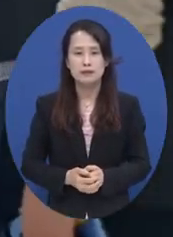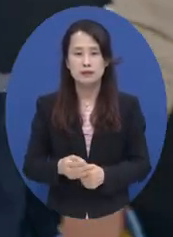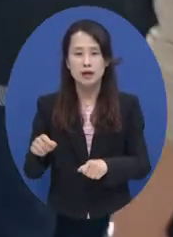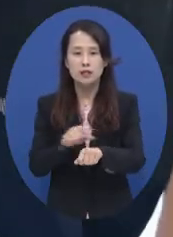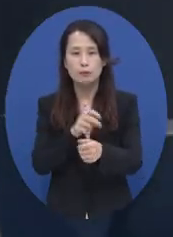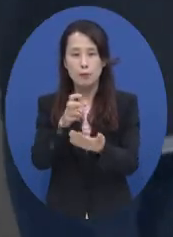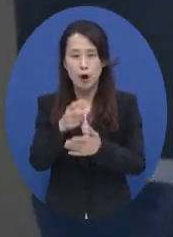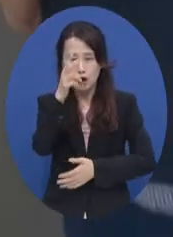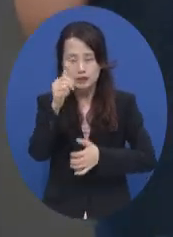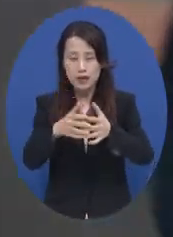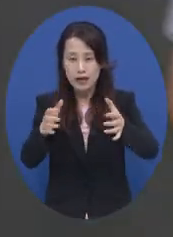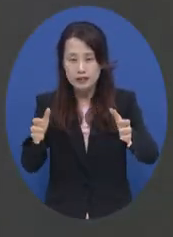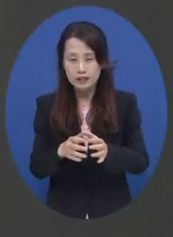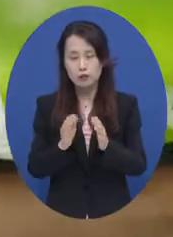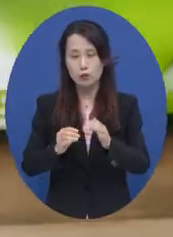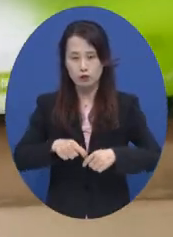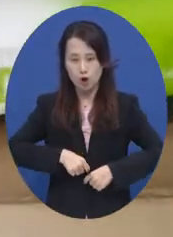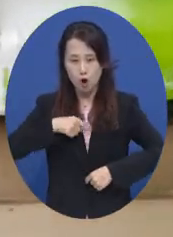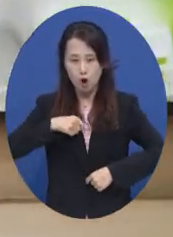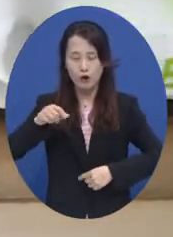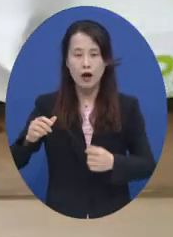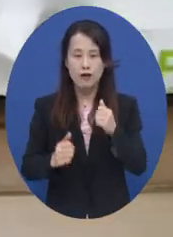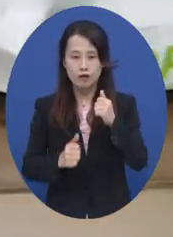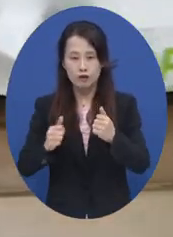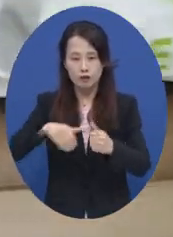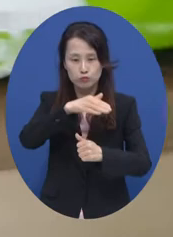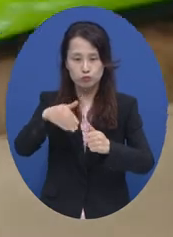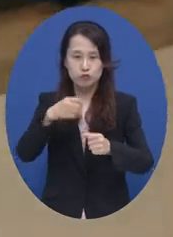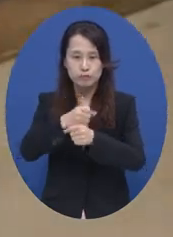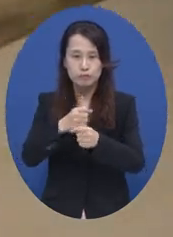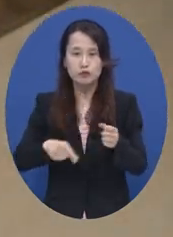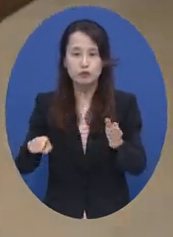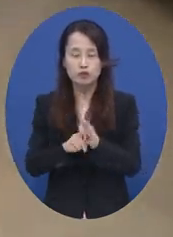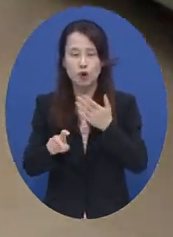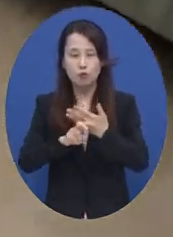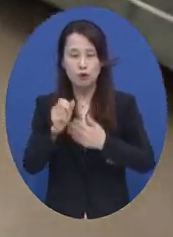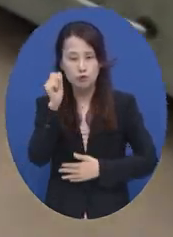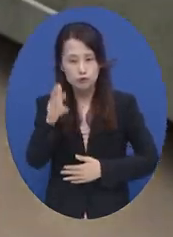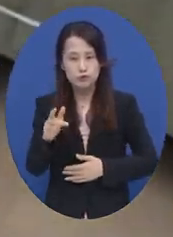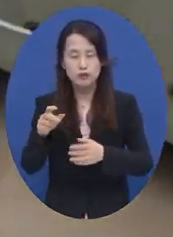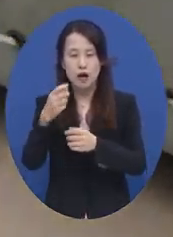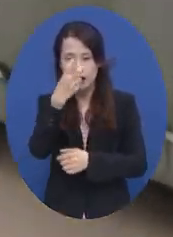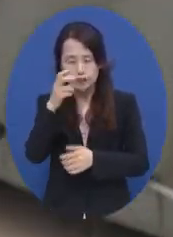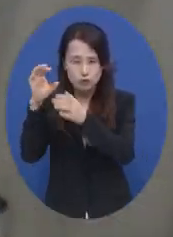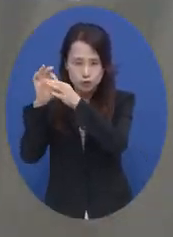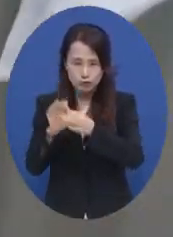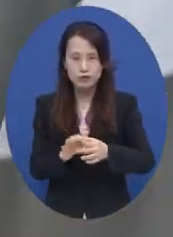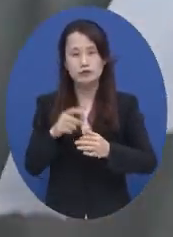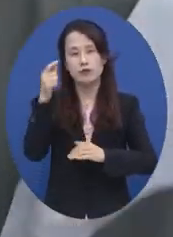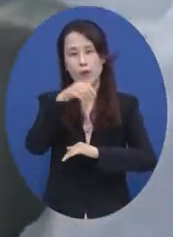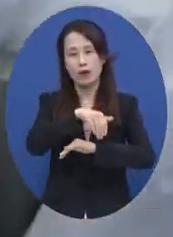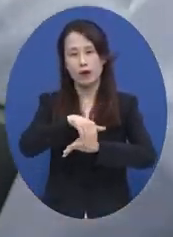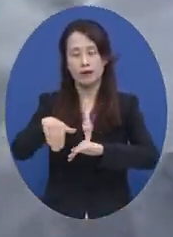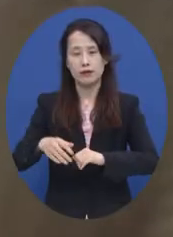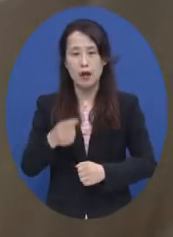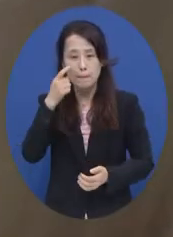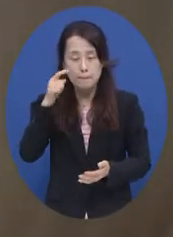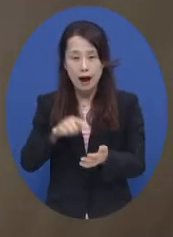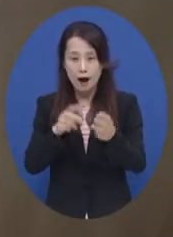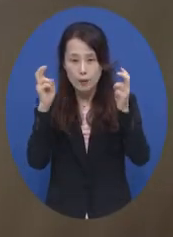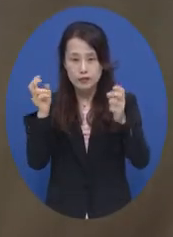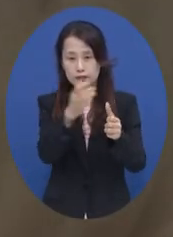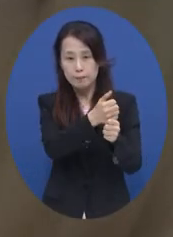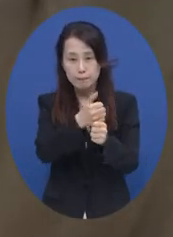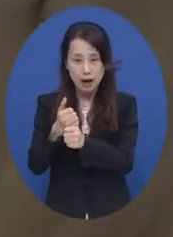경기도 특별사법경찰단은 공정한 경쟁 환경을 만들기 위해 불법 숙박업소 수사를 계속해 나갈 계획. 적발된